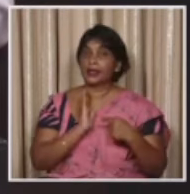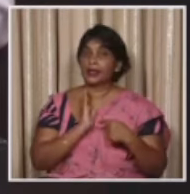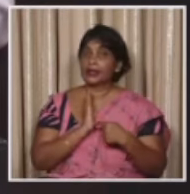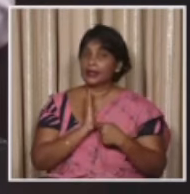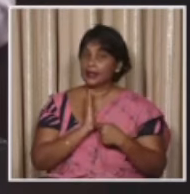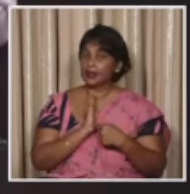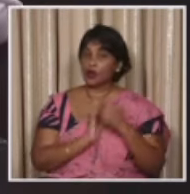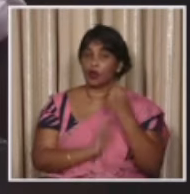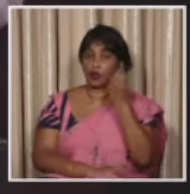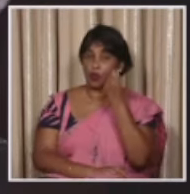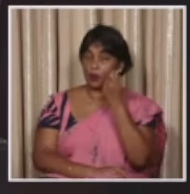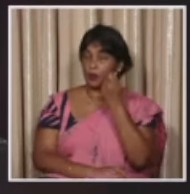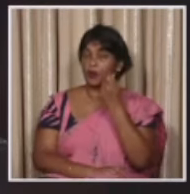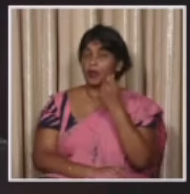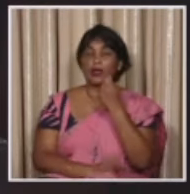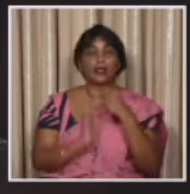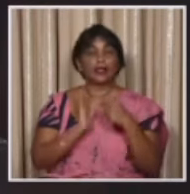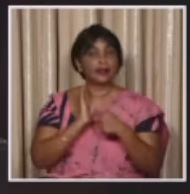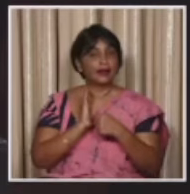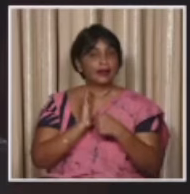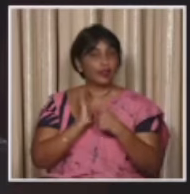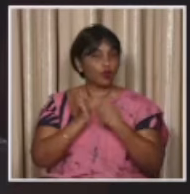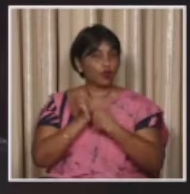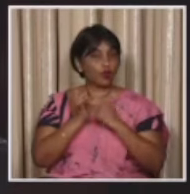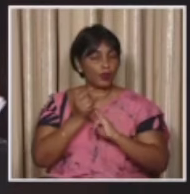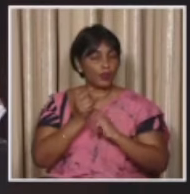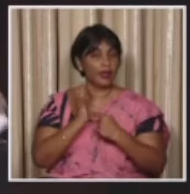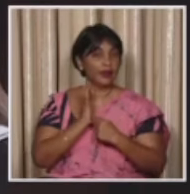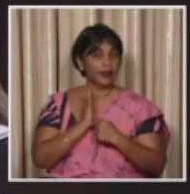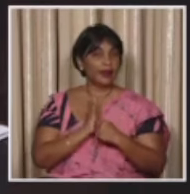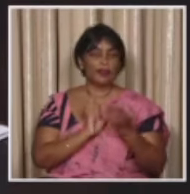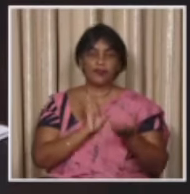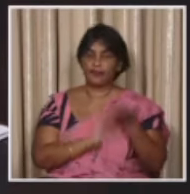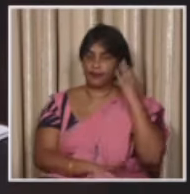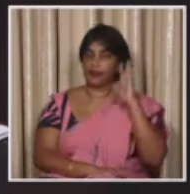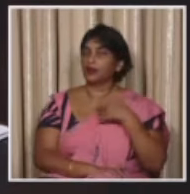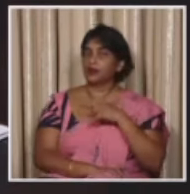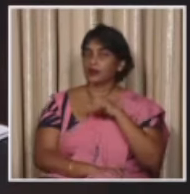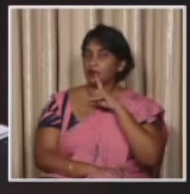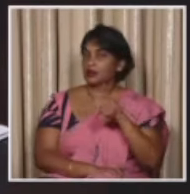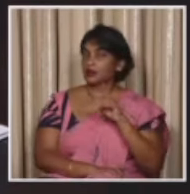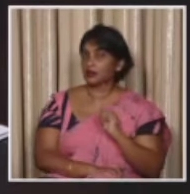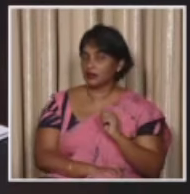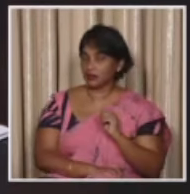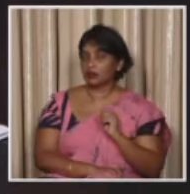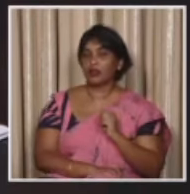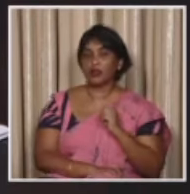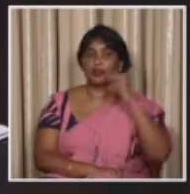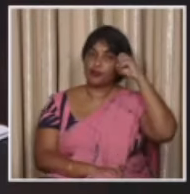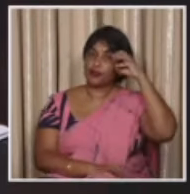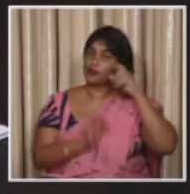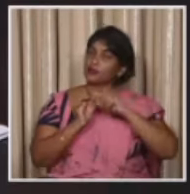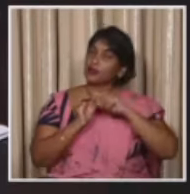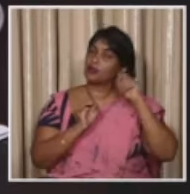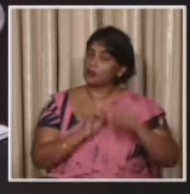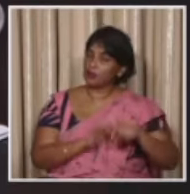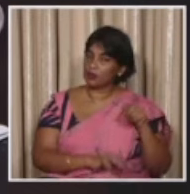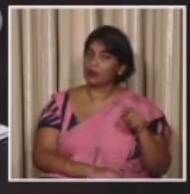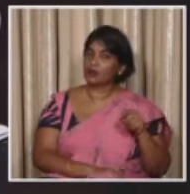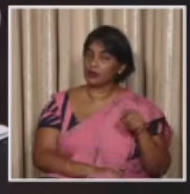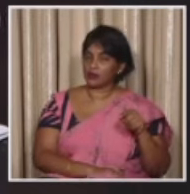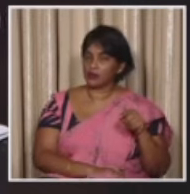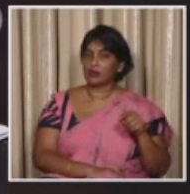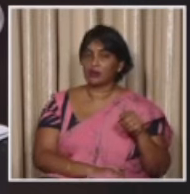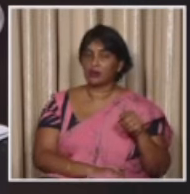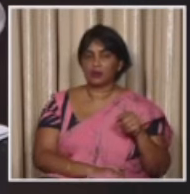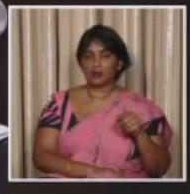ට්‍රිලියනකට, රුපියල් ට්‍රිලියනයකට වැඩි ප්‍රමාණයක් තිබෙනවා. ඇයි මම එහෙම කියන්නේ? මේ විදුලි බල මණ්ඩලයට